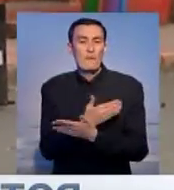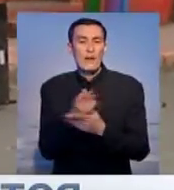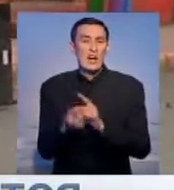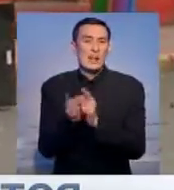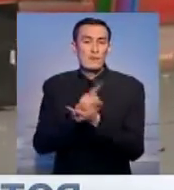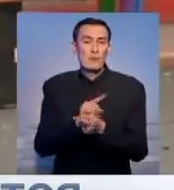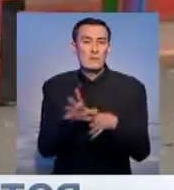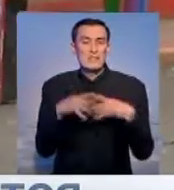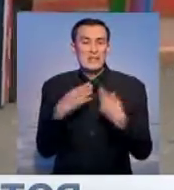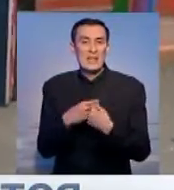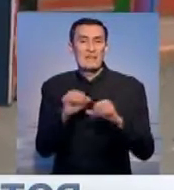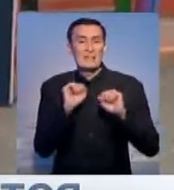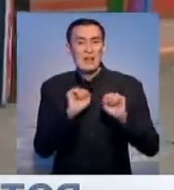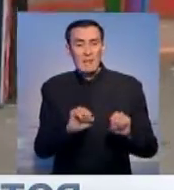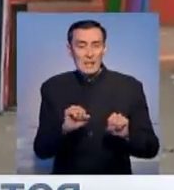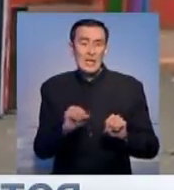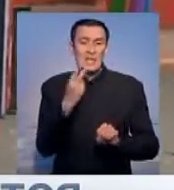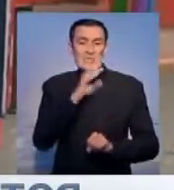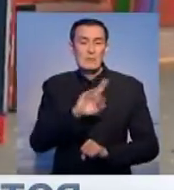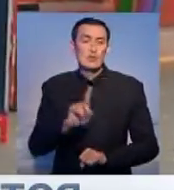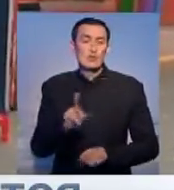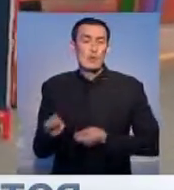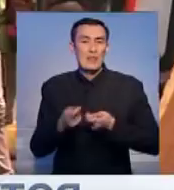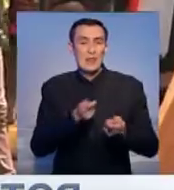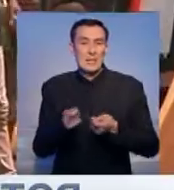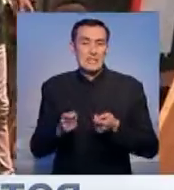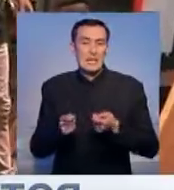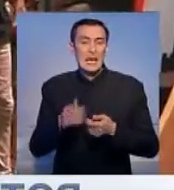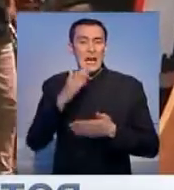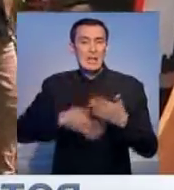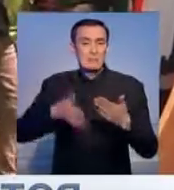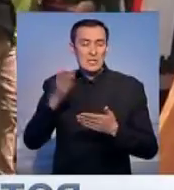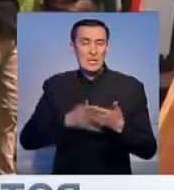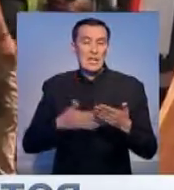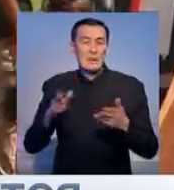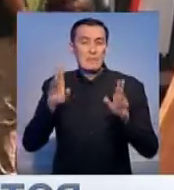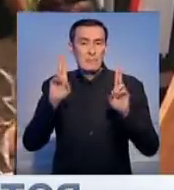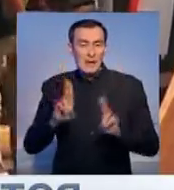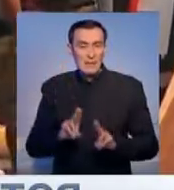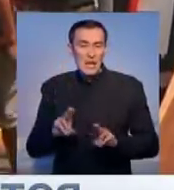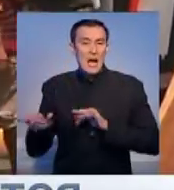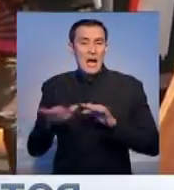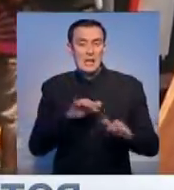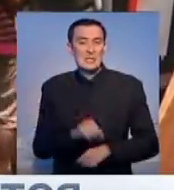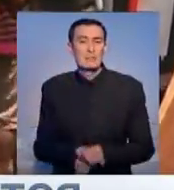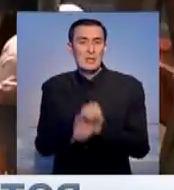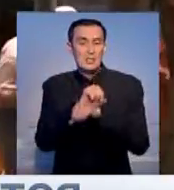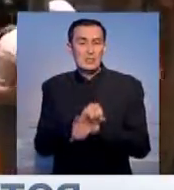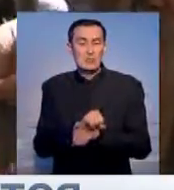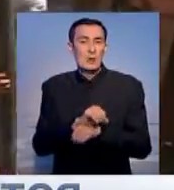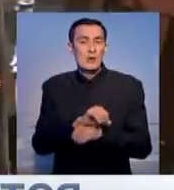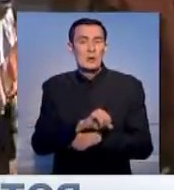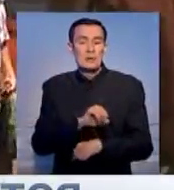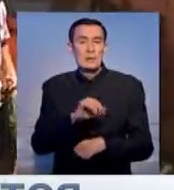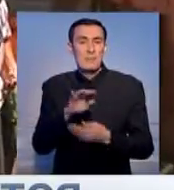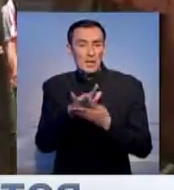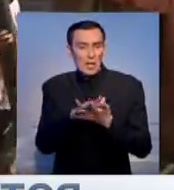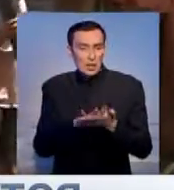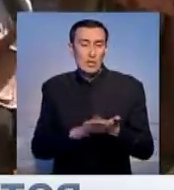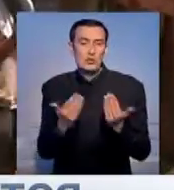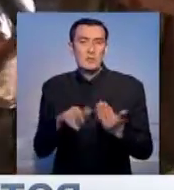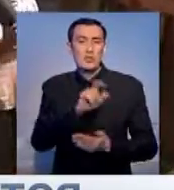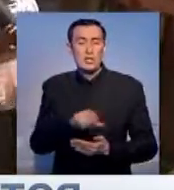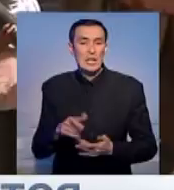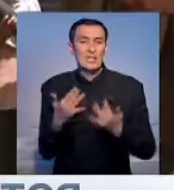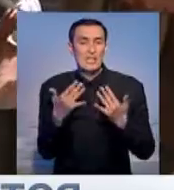реформа социального страхования. Несмотря на то, что власти отменили нововведения, акции протеста не прекратились. Теперь жители